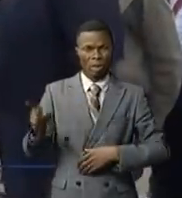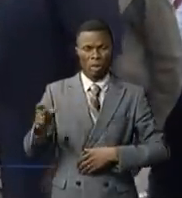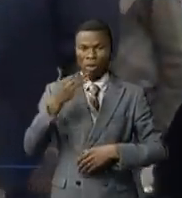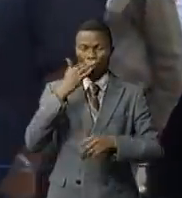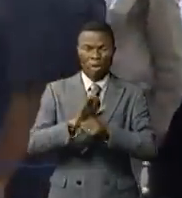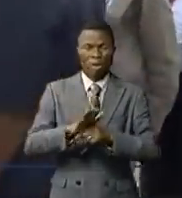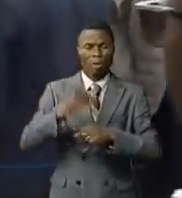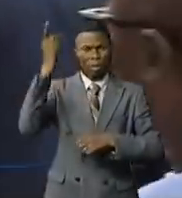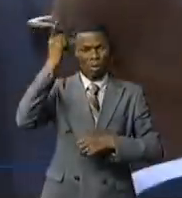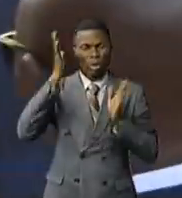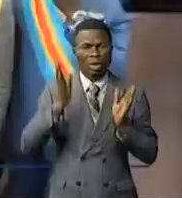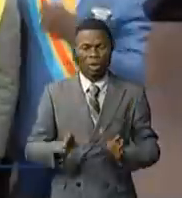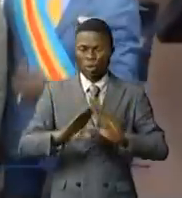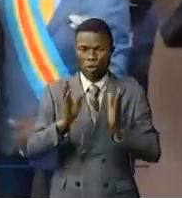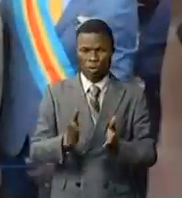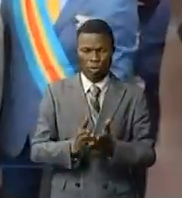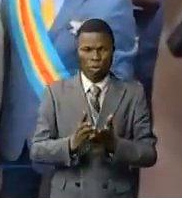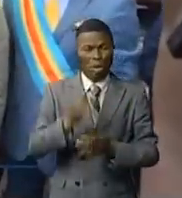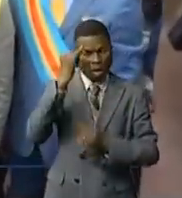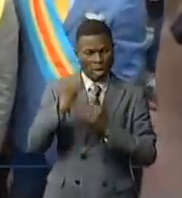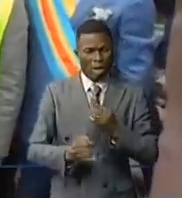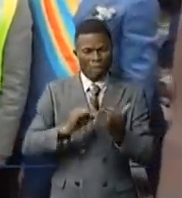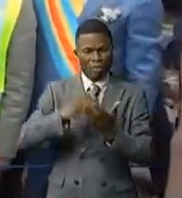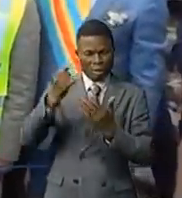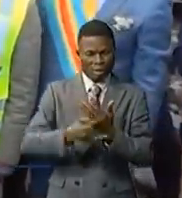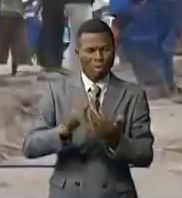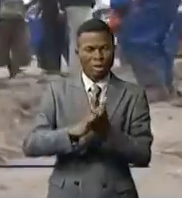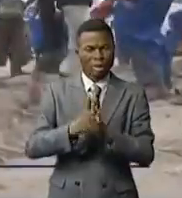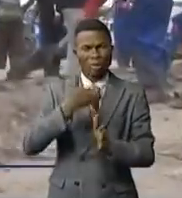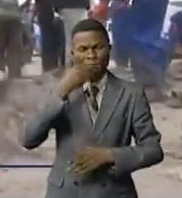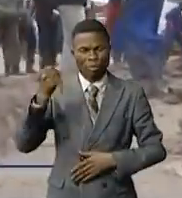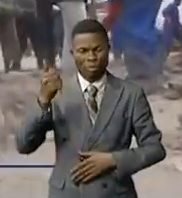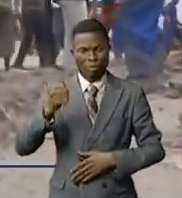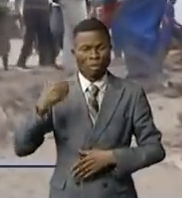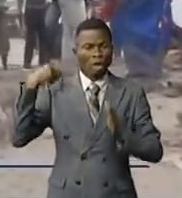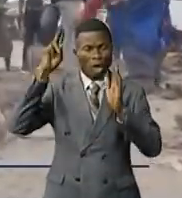rassure les Kinois quant à la fin heureuse de ce projet.